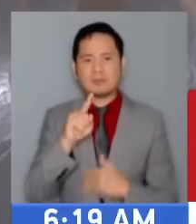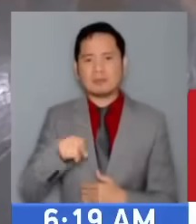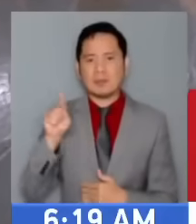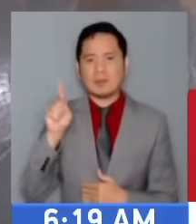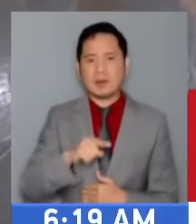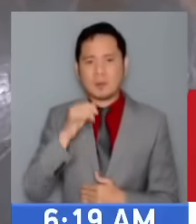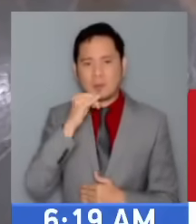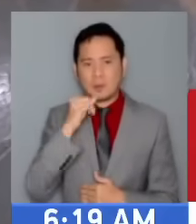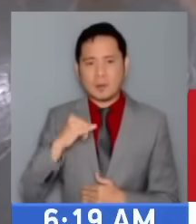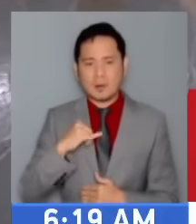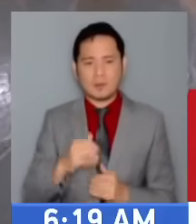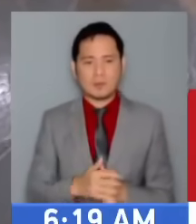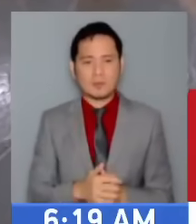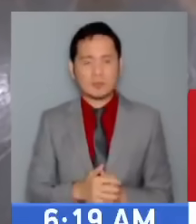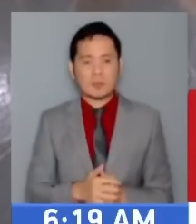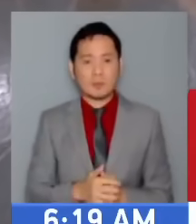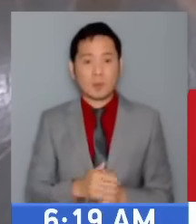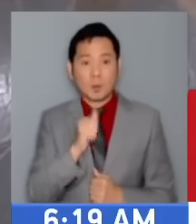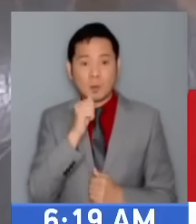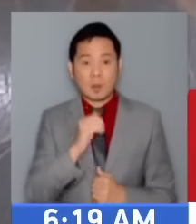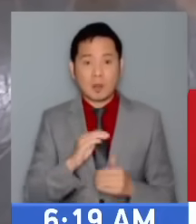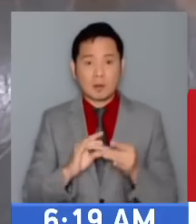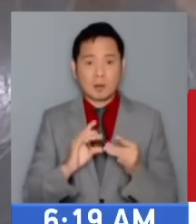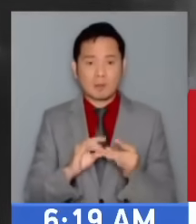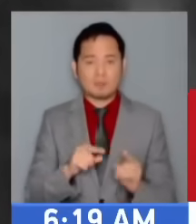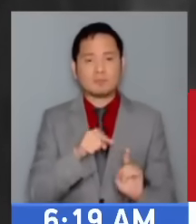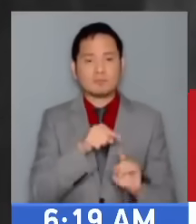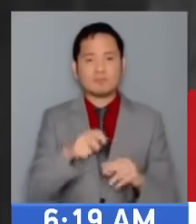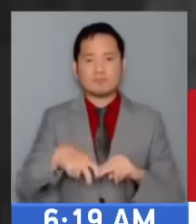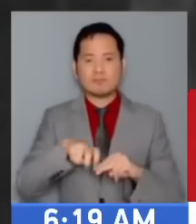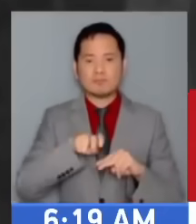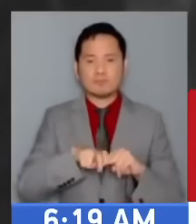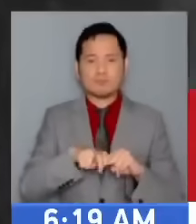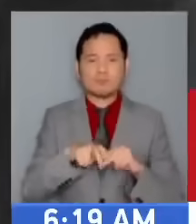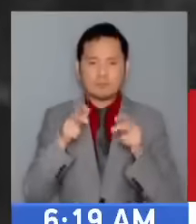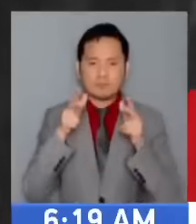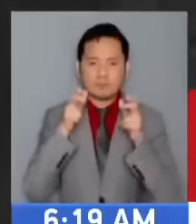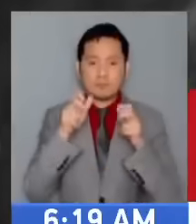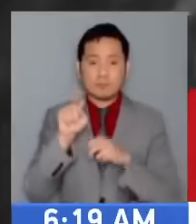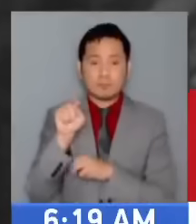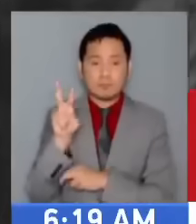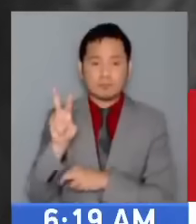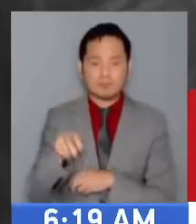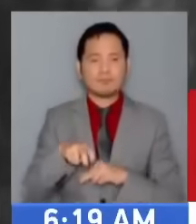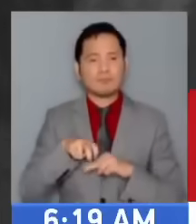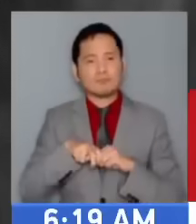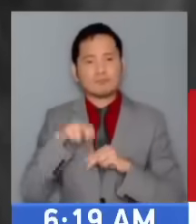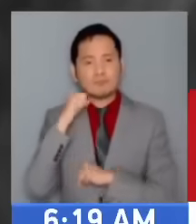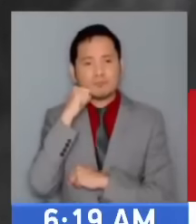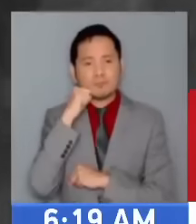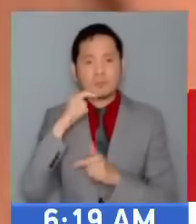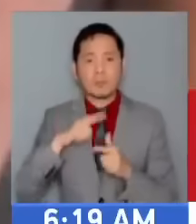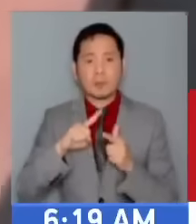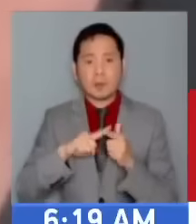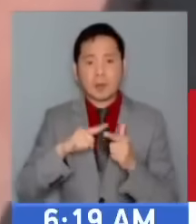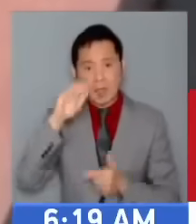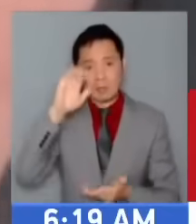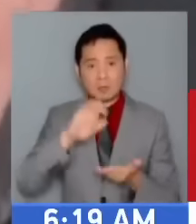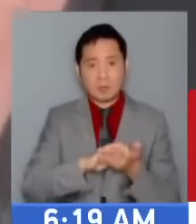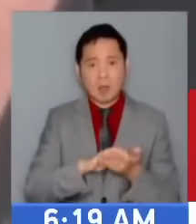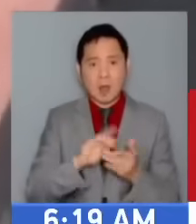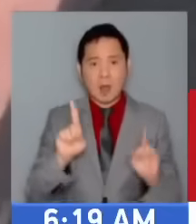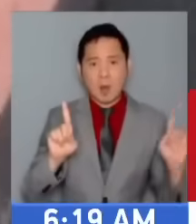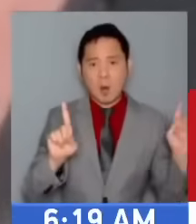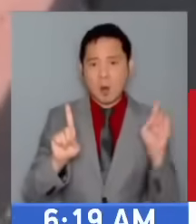nanonood daw siya ng TV Noong lunes ng madaling araw nang buhusan siya ng kumukulong tubig ng kanyang asawa na agad